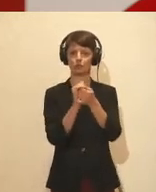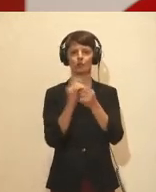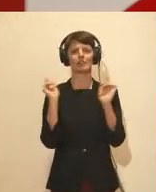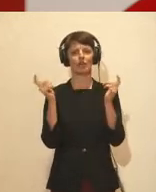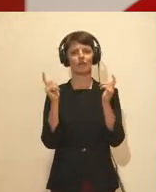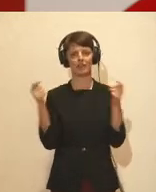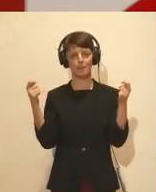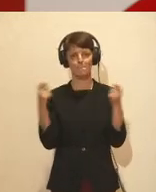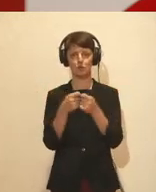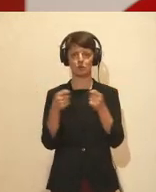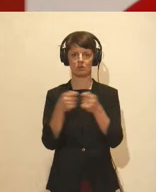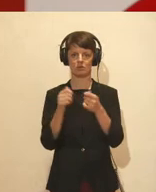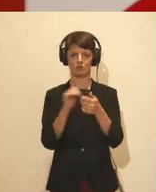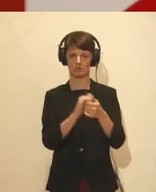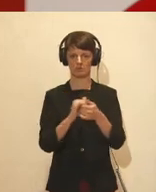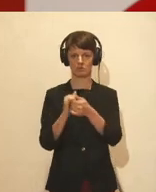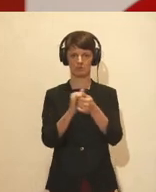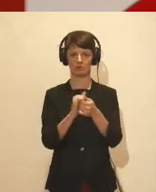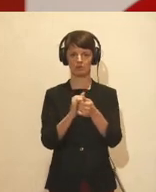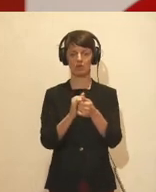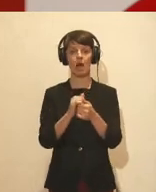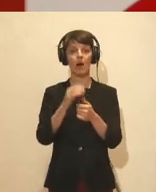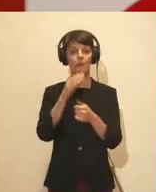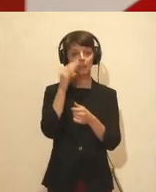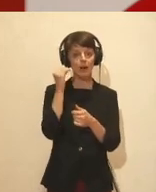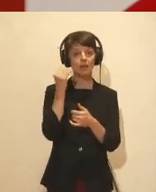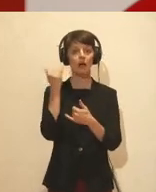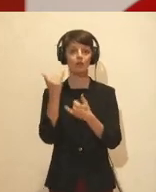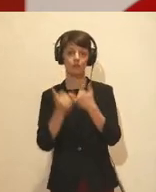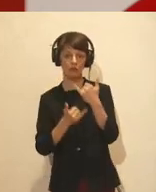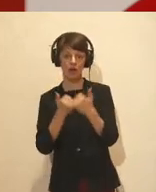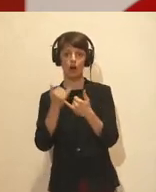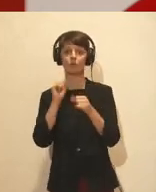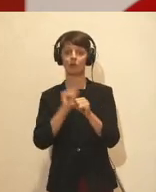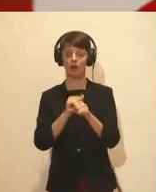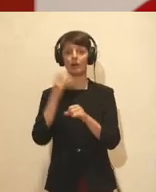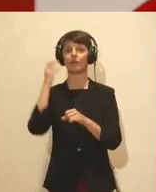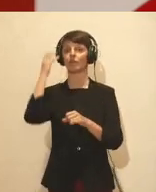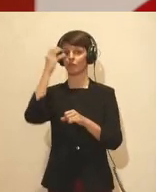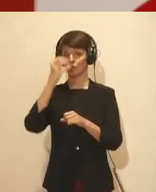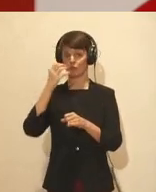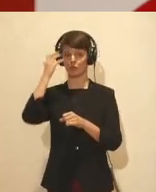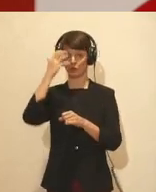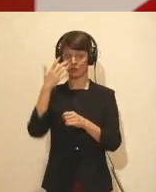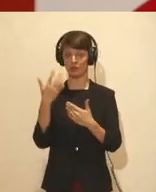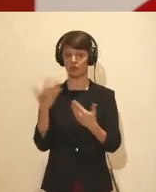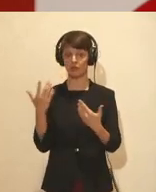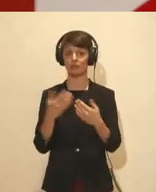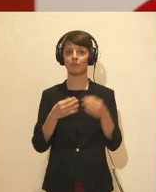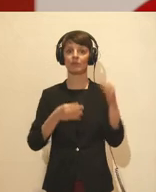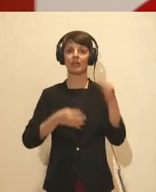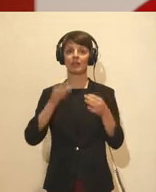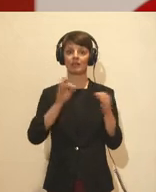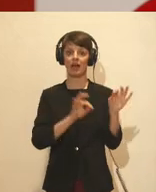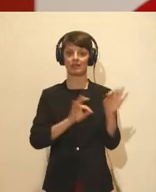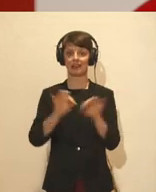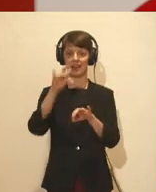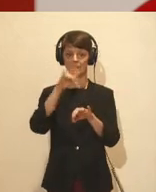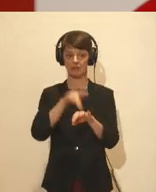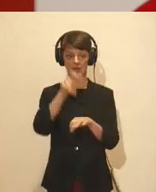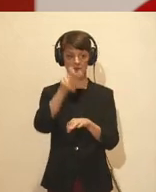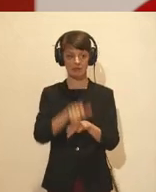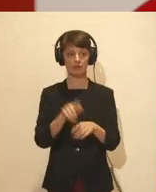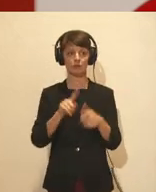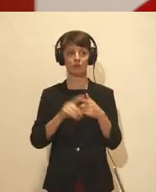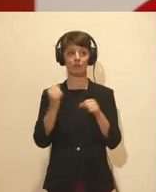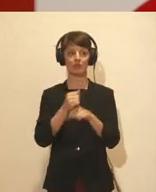in dem sich männer und frauen vorstellen können das eine theaterleiterin und ein mitarbeiter